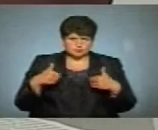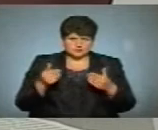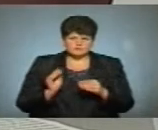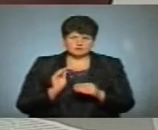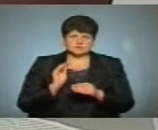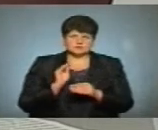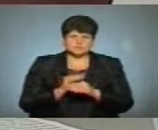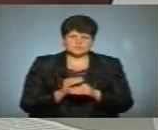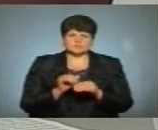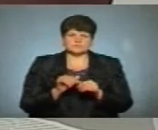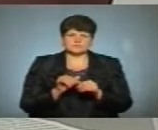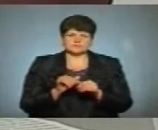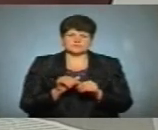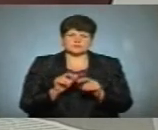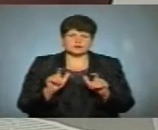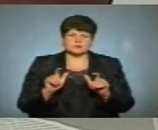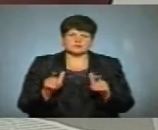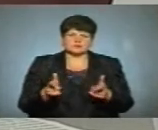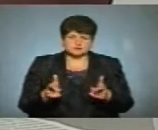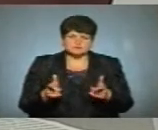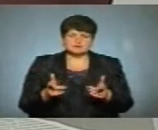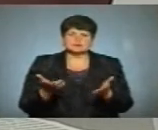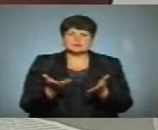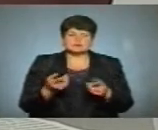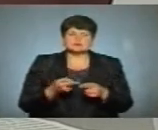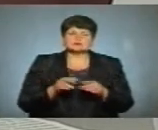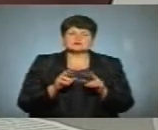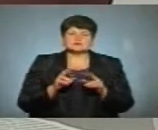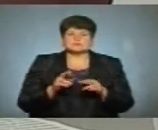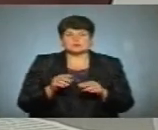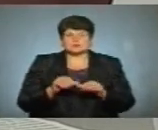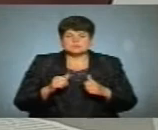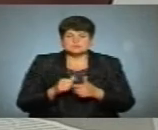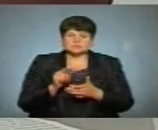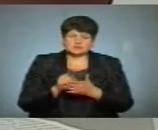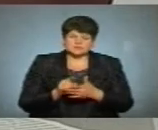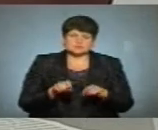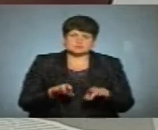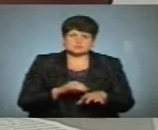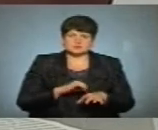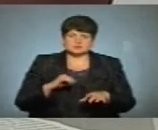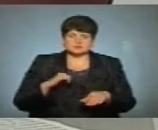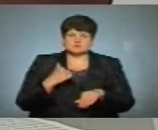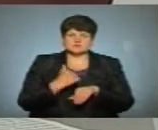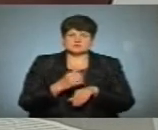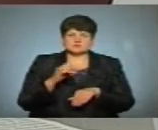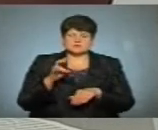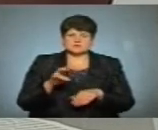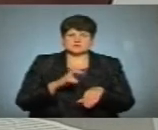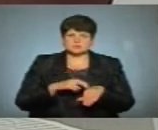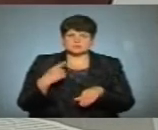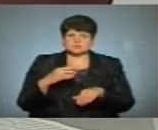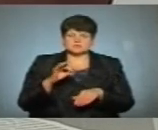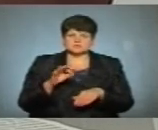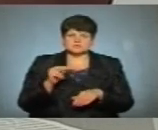додаткове посилення карантину, які саме ці комісії мають вирішувати самі, каже Володимир Труш. За словами головної санітарної лікарки області